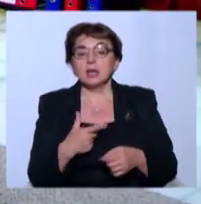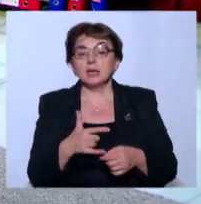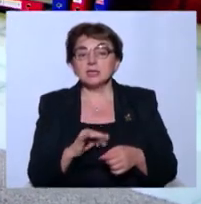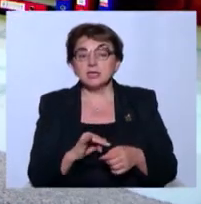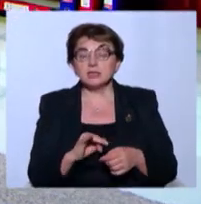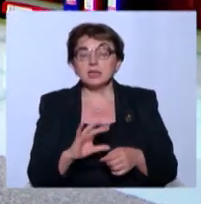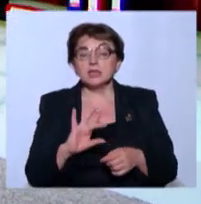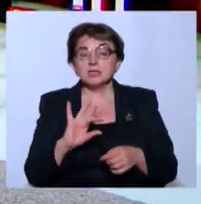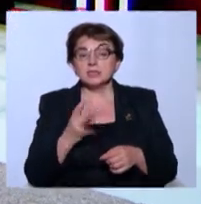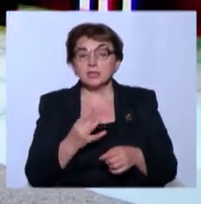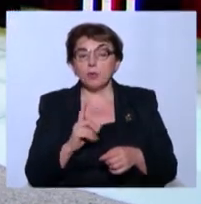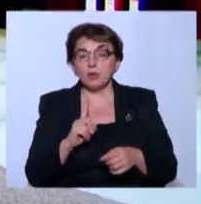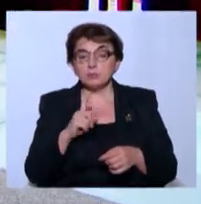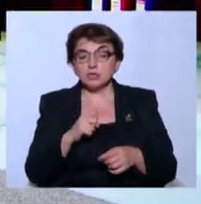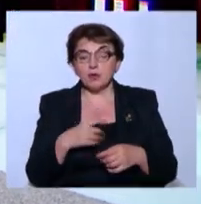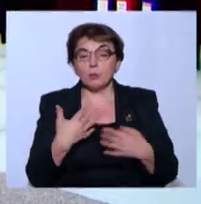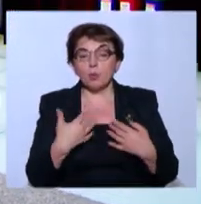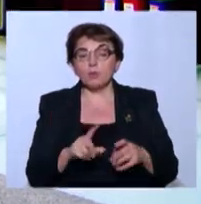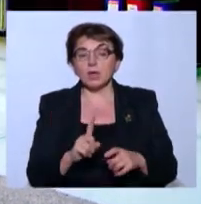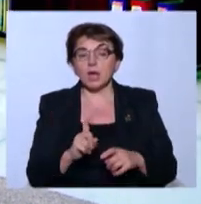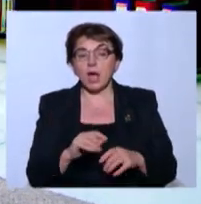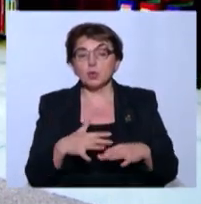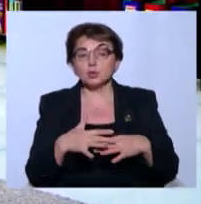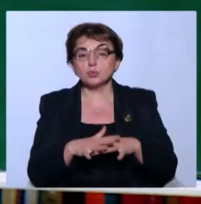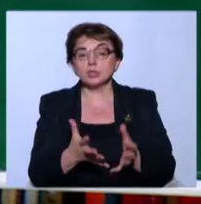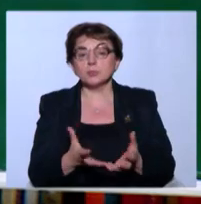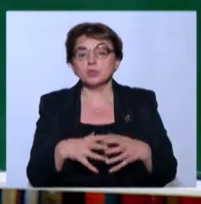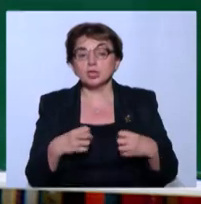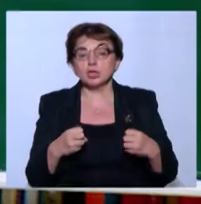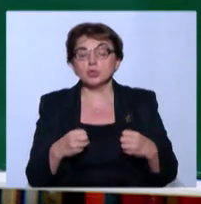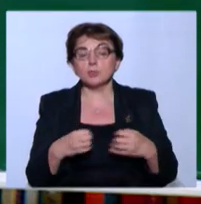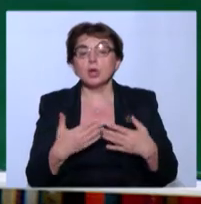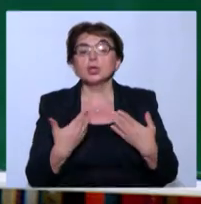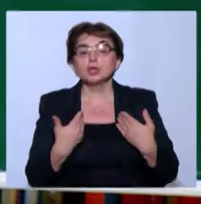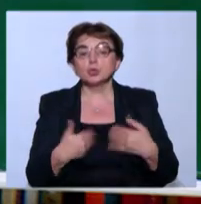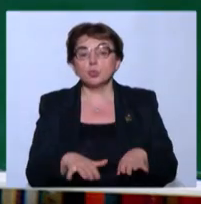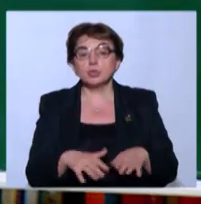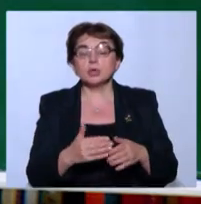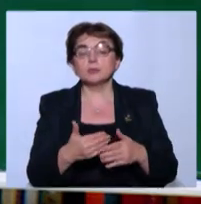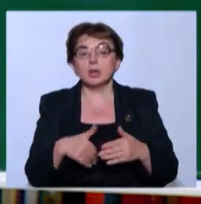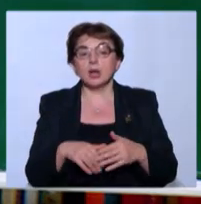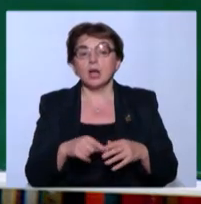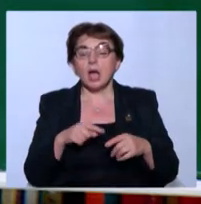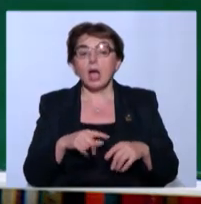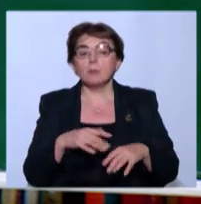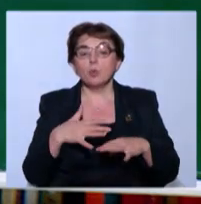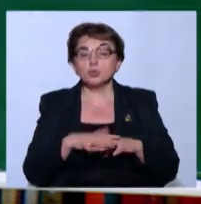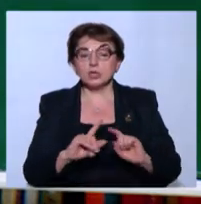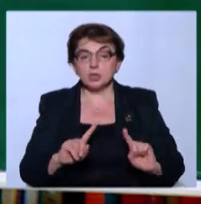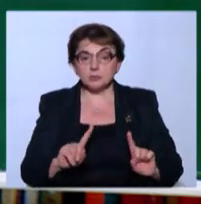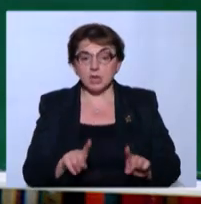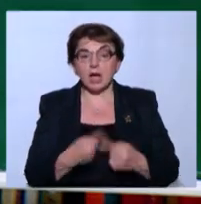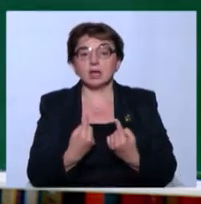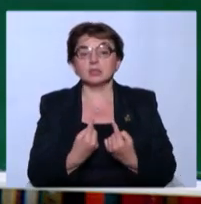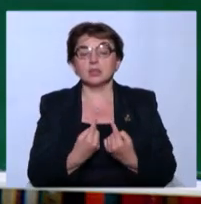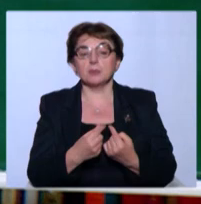ცხიმოვანი მჟავები, როდესაც ხაოს უჯრედების მიერ შეიწოვება, შემდეგ ამ უჯრედებში აღდგება